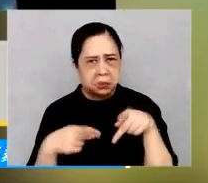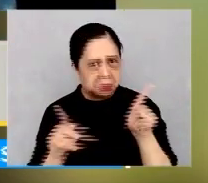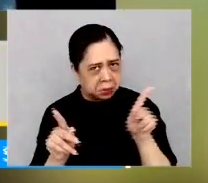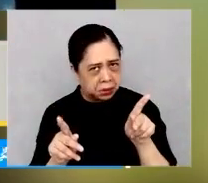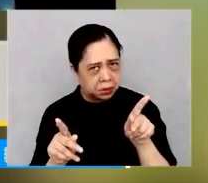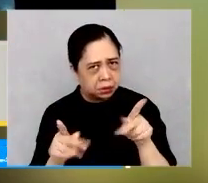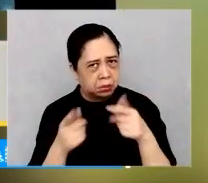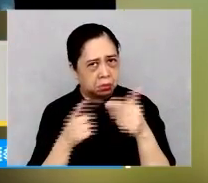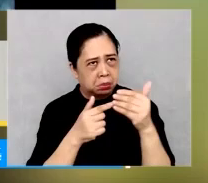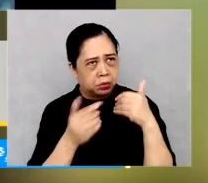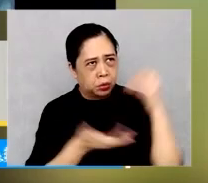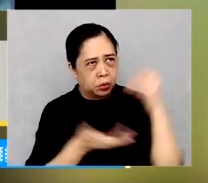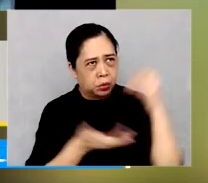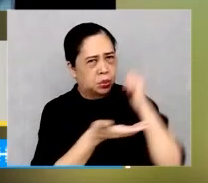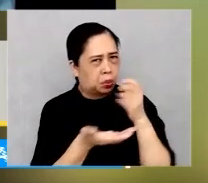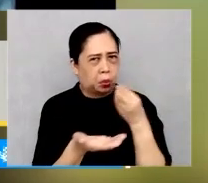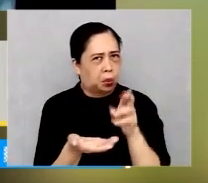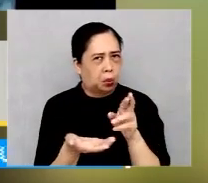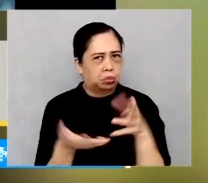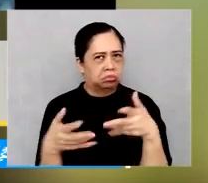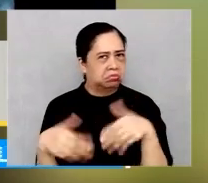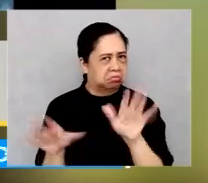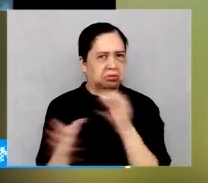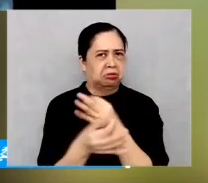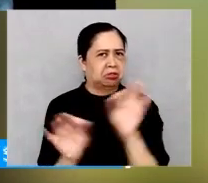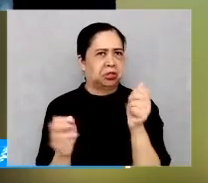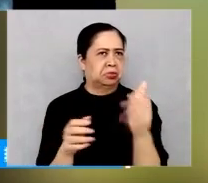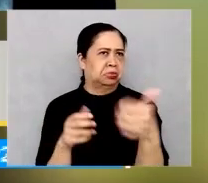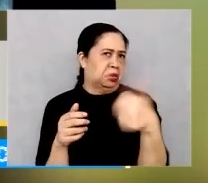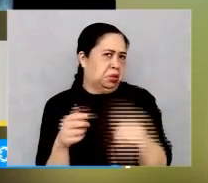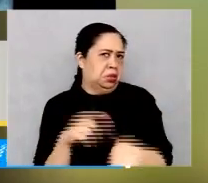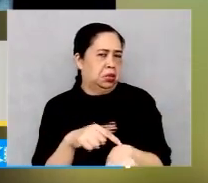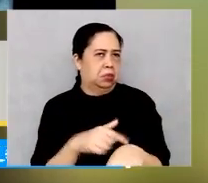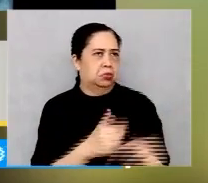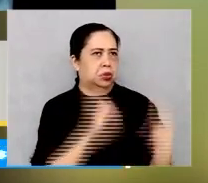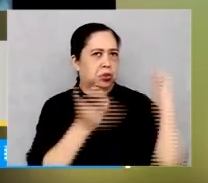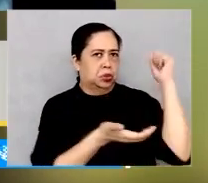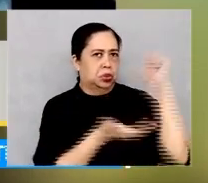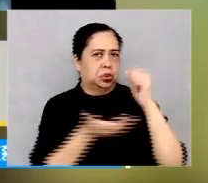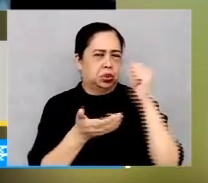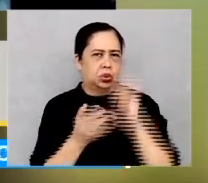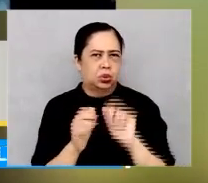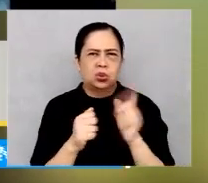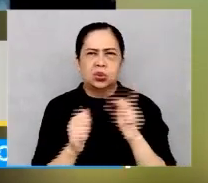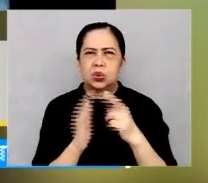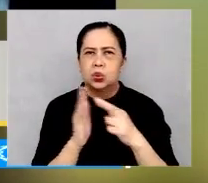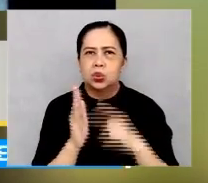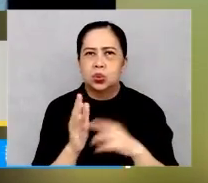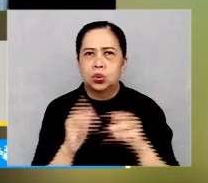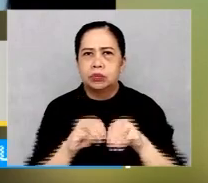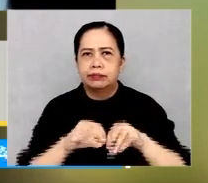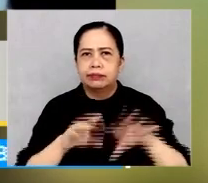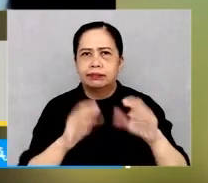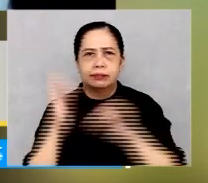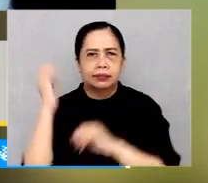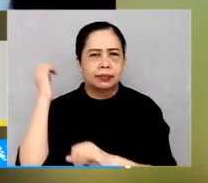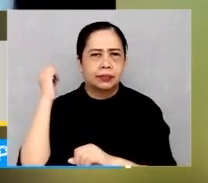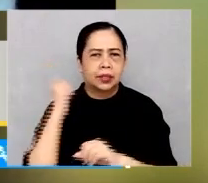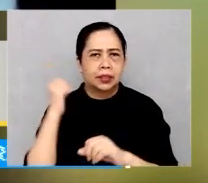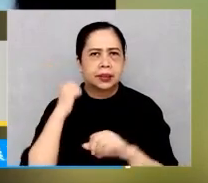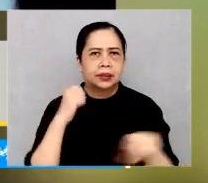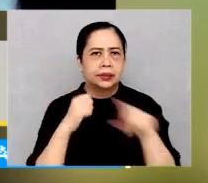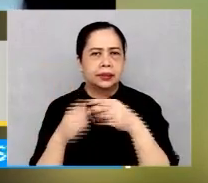o parang free to do it po sila anytime? Paano po ba yung proseso po niyo, protocol po niyo tungkol